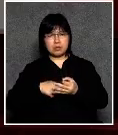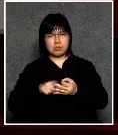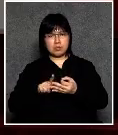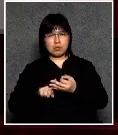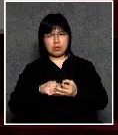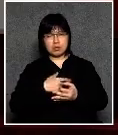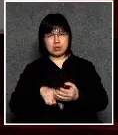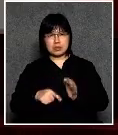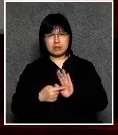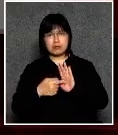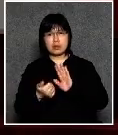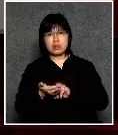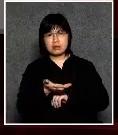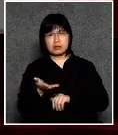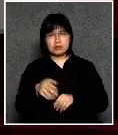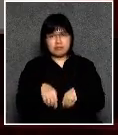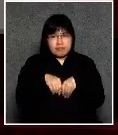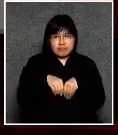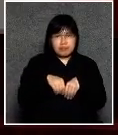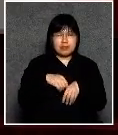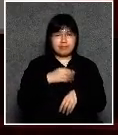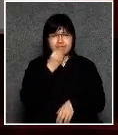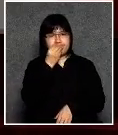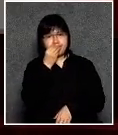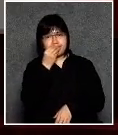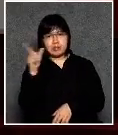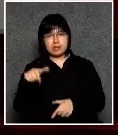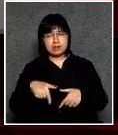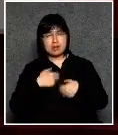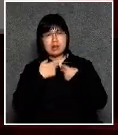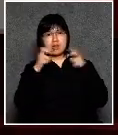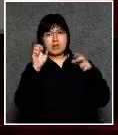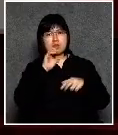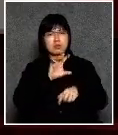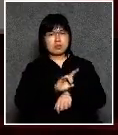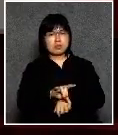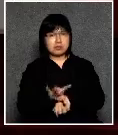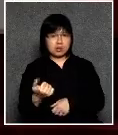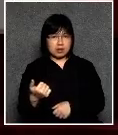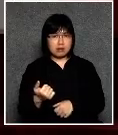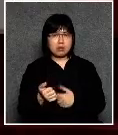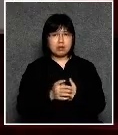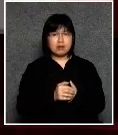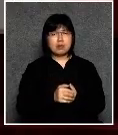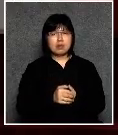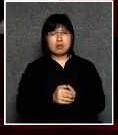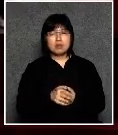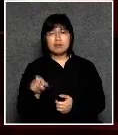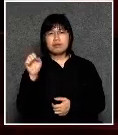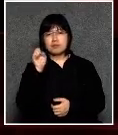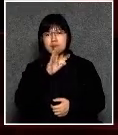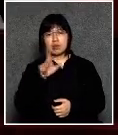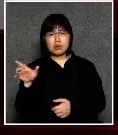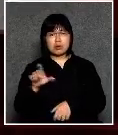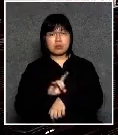，OK？ 你哋呢班就鵪鶉食晒啞藥，起碼佢都大聲講下，講15分鐘啦，係咪？咁點解你唔講得咧？佢可以